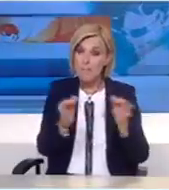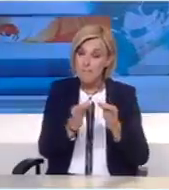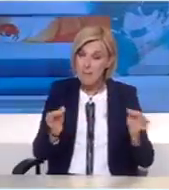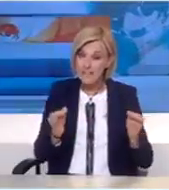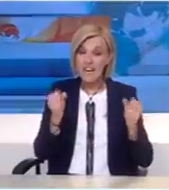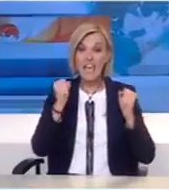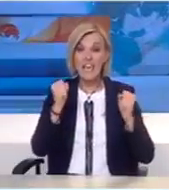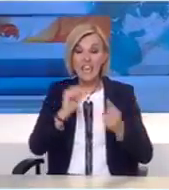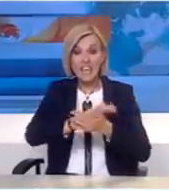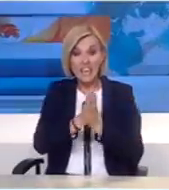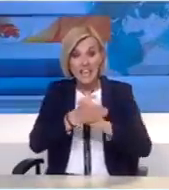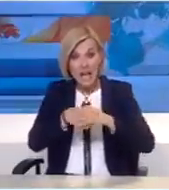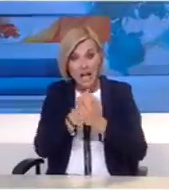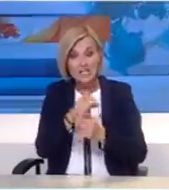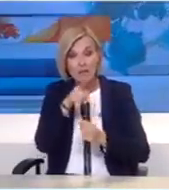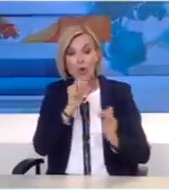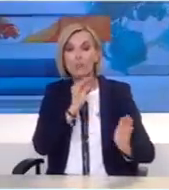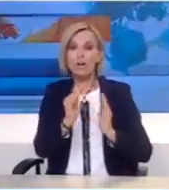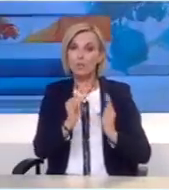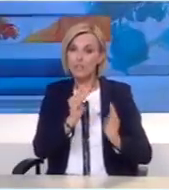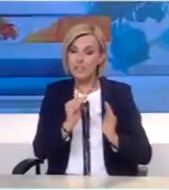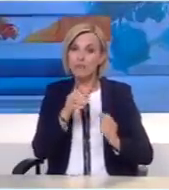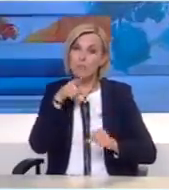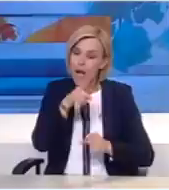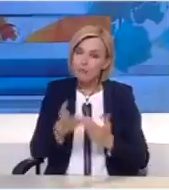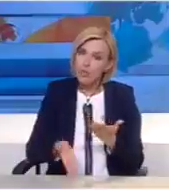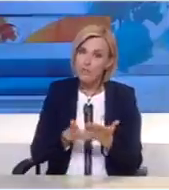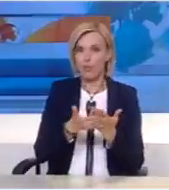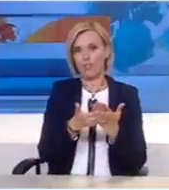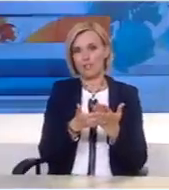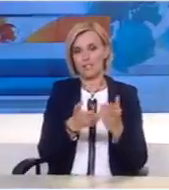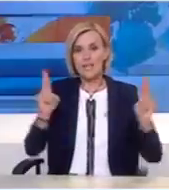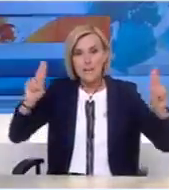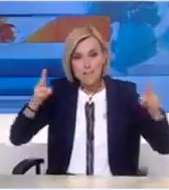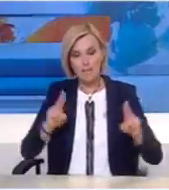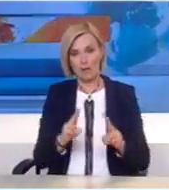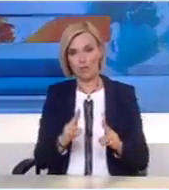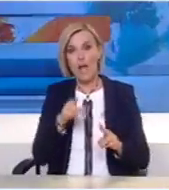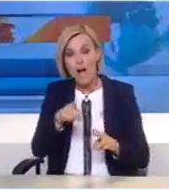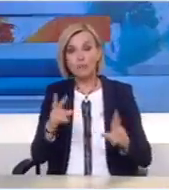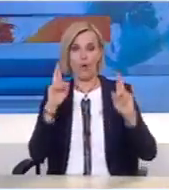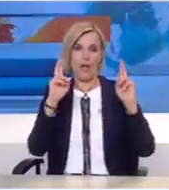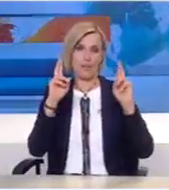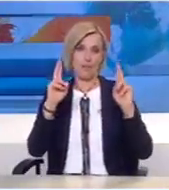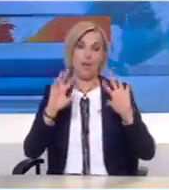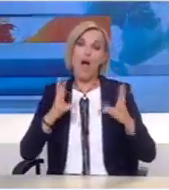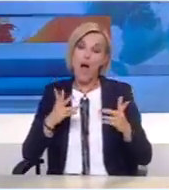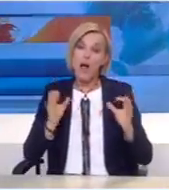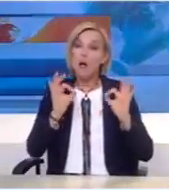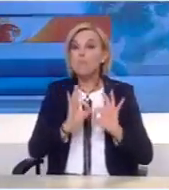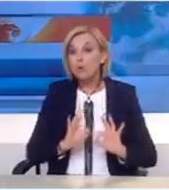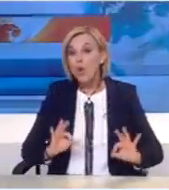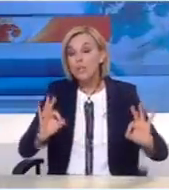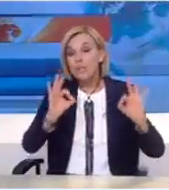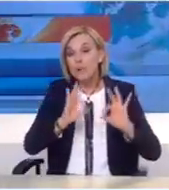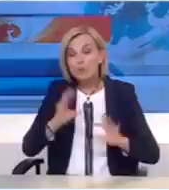σημαντική αυτή την περίοδο, και να μην έχουμε αύξηση. Και να δούμε πολύ λίγα κρούσματα. Αυτό είναι το ευκταίο. Βέβαια, θα πρέπει να ετοιμαζόμαστε για το